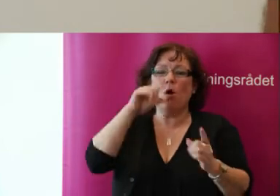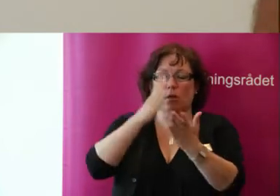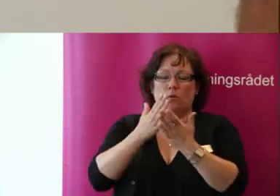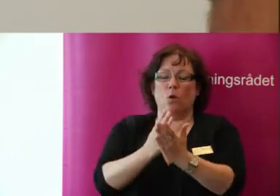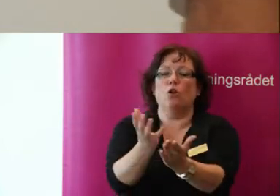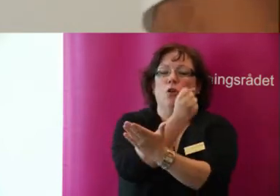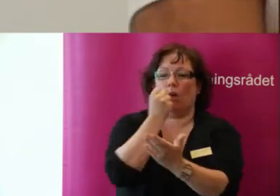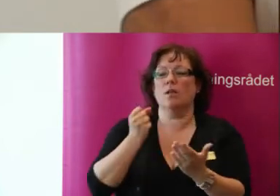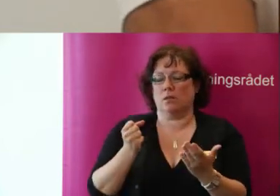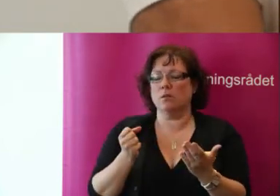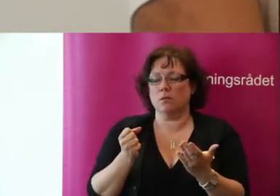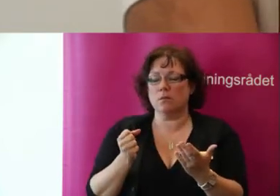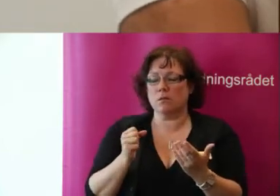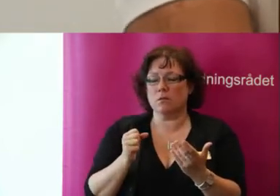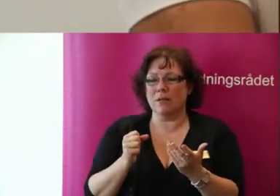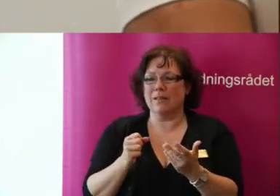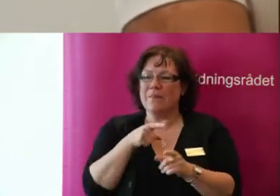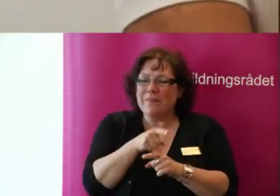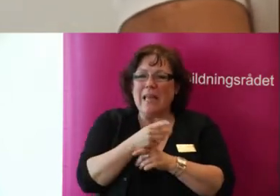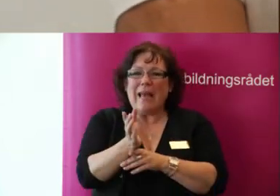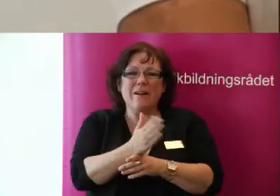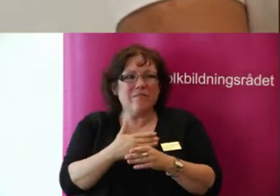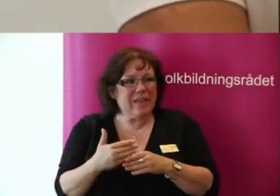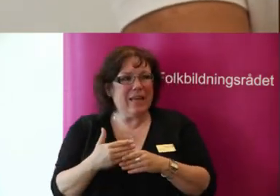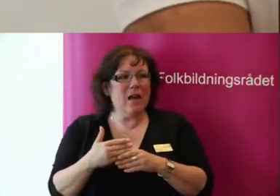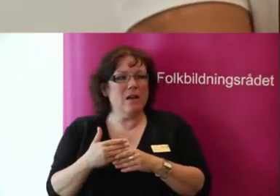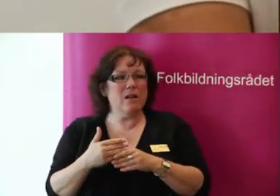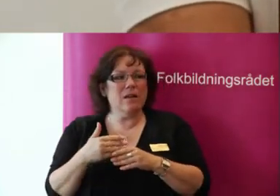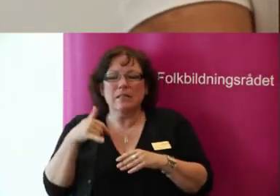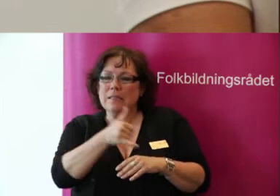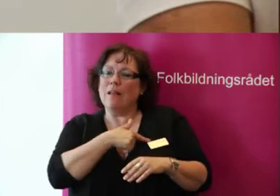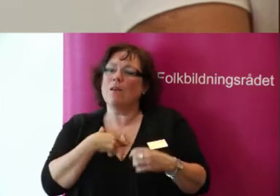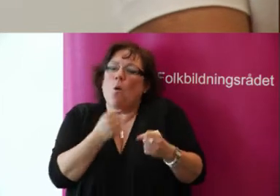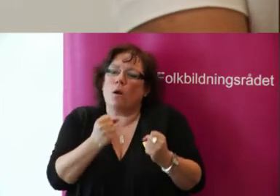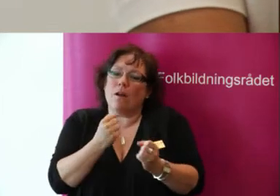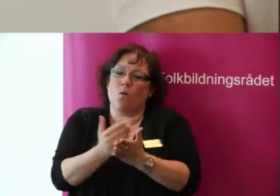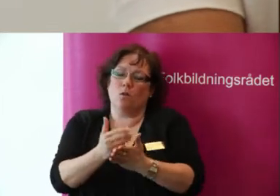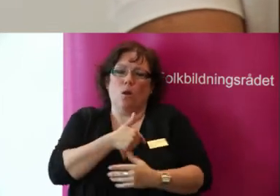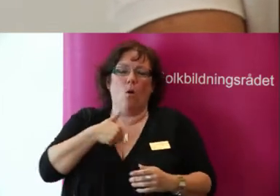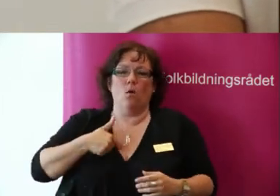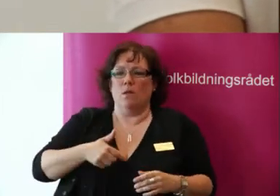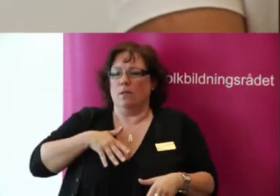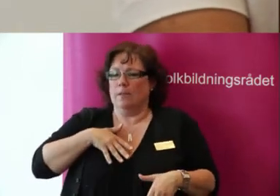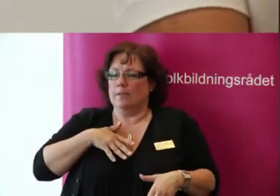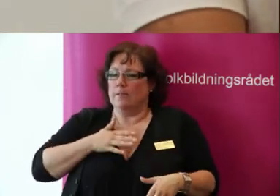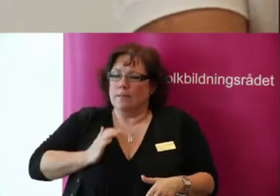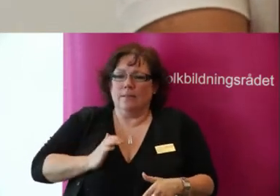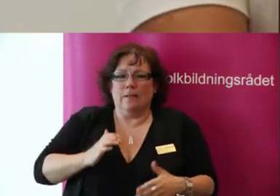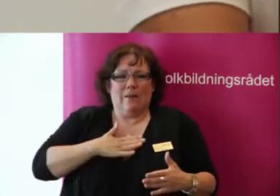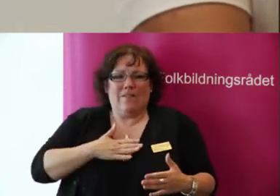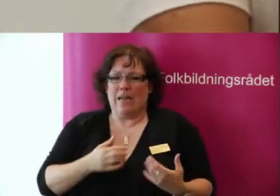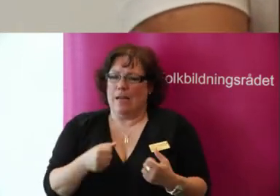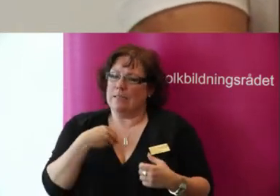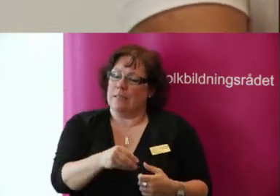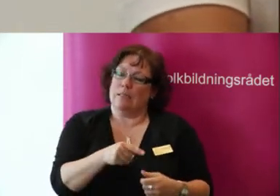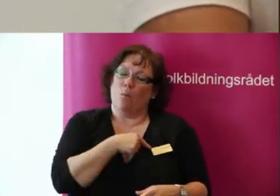Och det är en del utav att vi orkar med och hålla på det här sättet, och att vi brinner med det engagemanget.